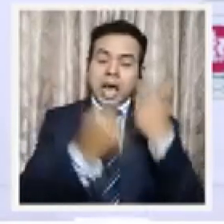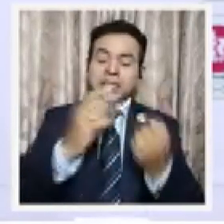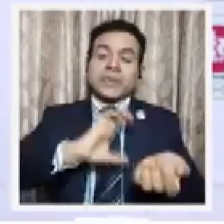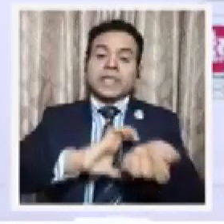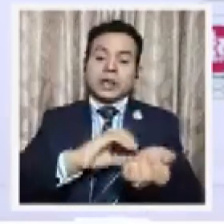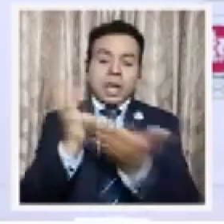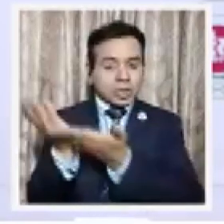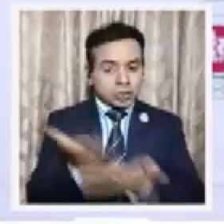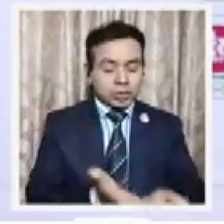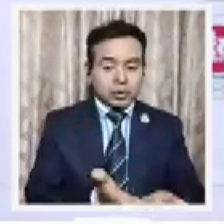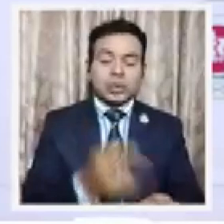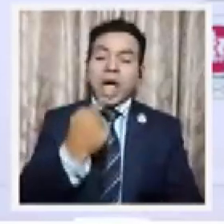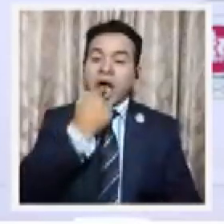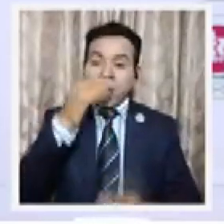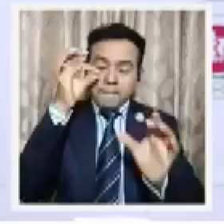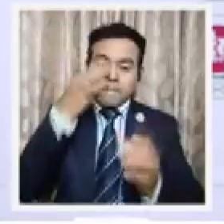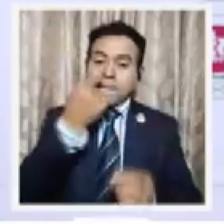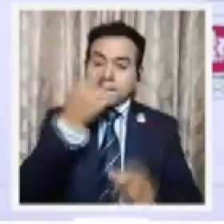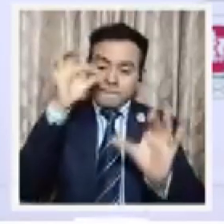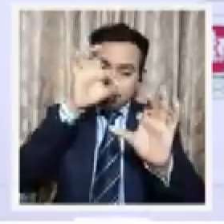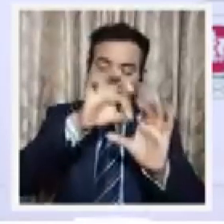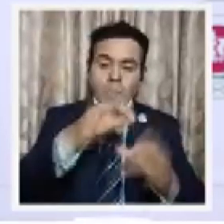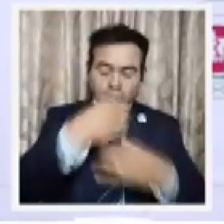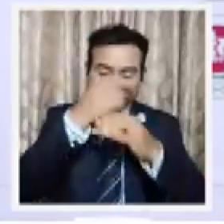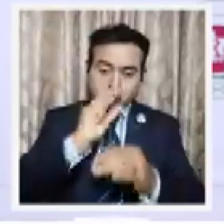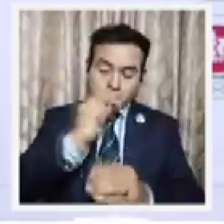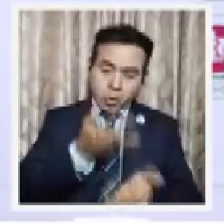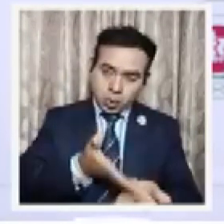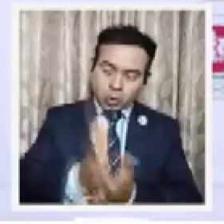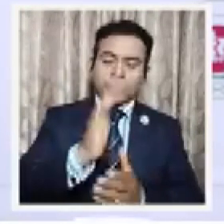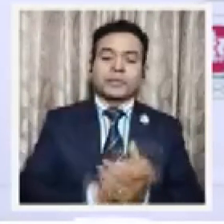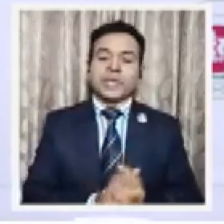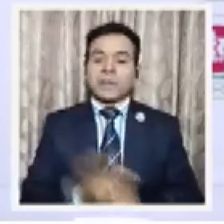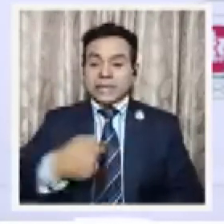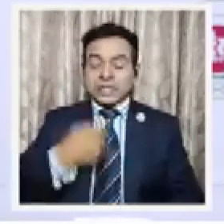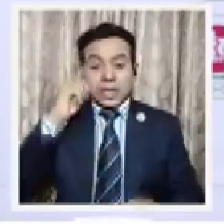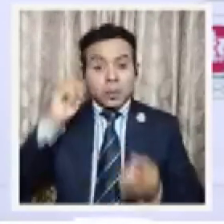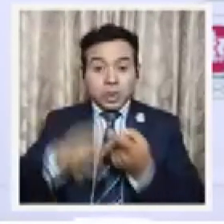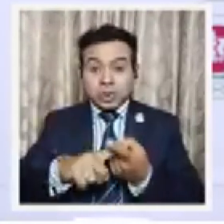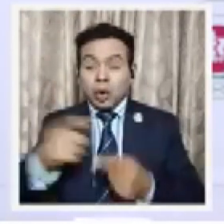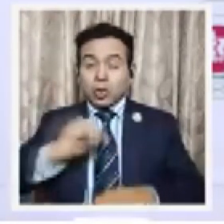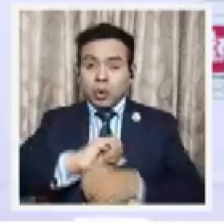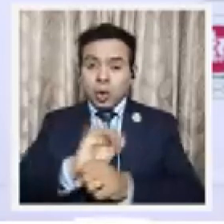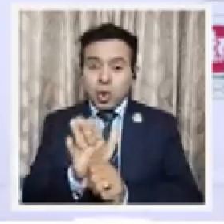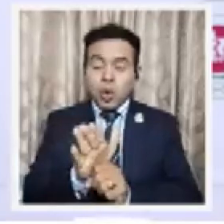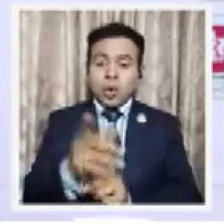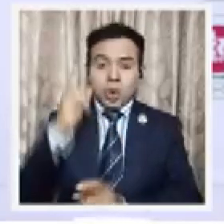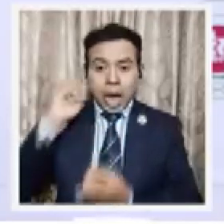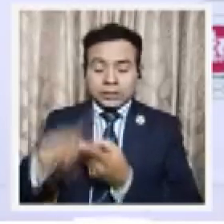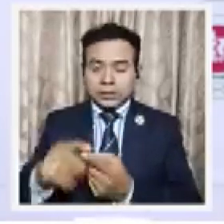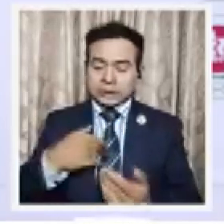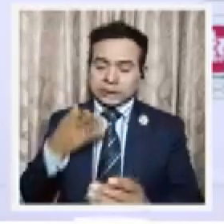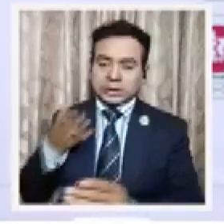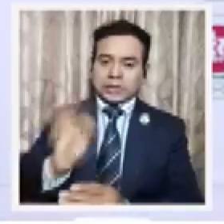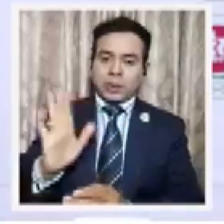পরীক্ষা করতে দিন। যে কোনো রকম রোগের সন্দেহ হলে অবশ্যই আপনারা নমুনা পরীক্ষা করান এবং কারো সংস্পর্শে আসলে, এরকম আক্রান্ত ব্যক্তির